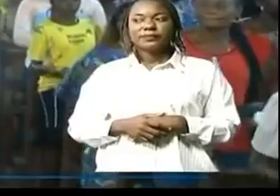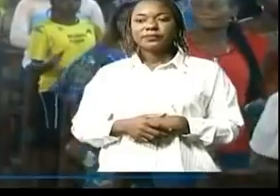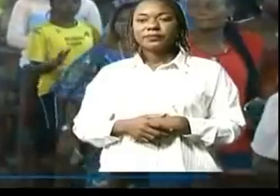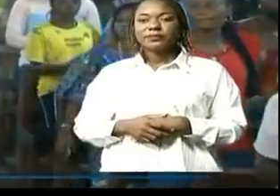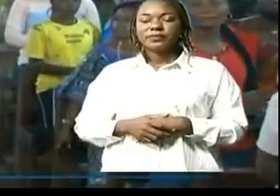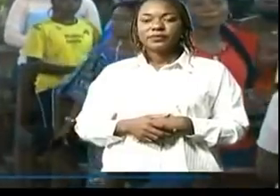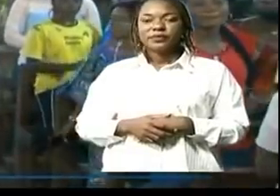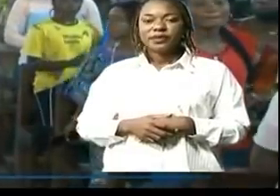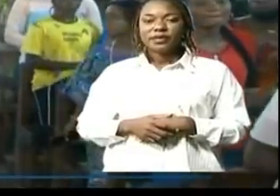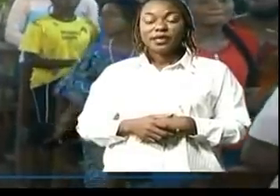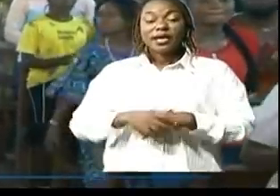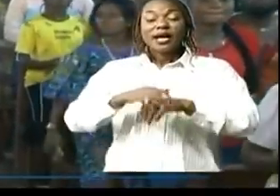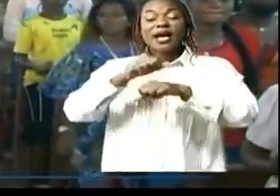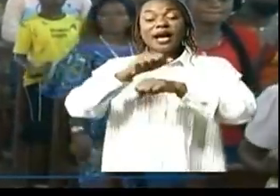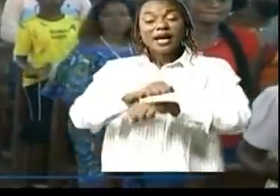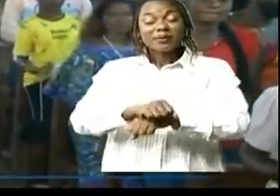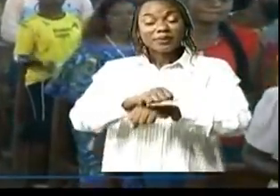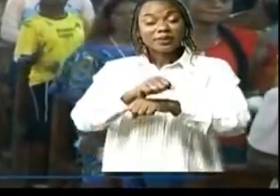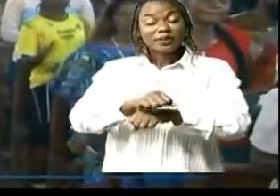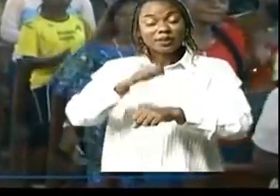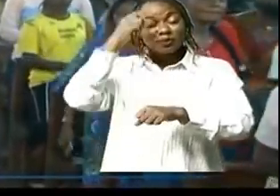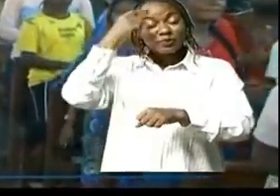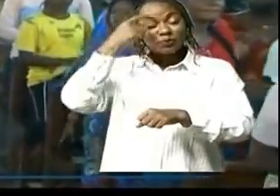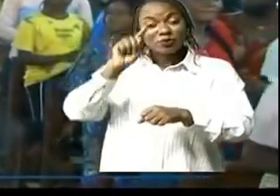La tradition liturgique catholique a été